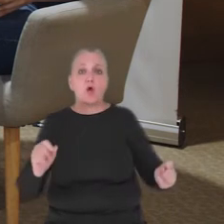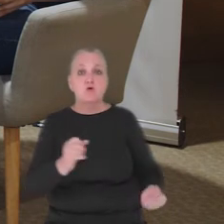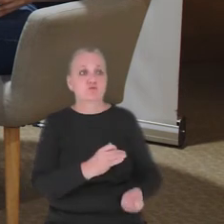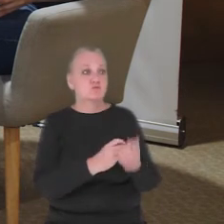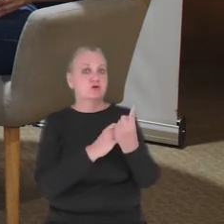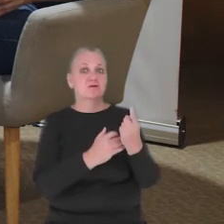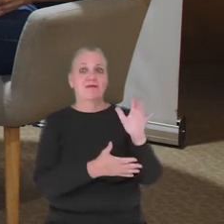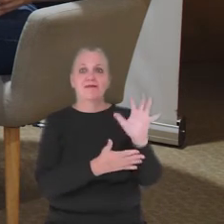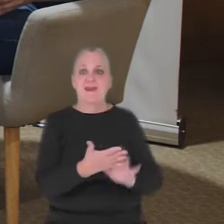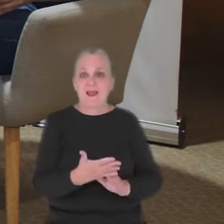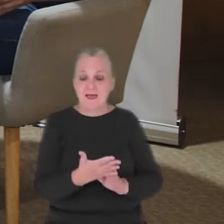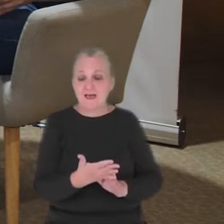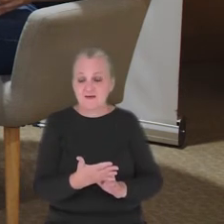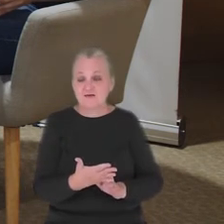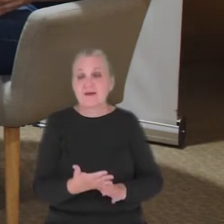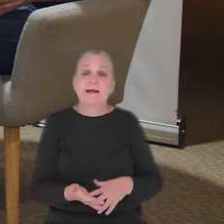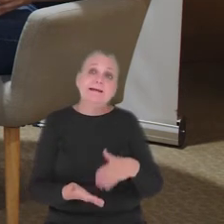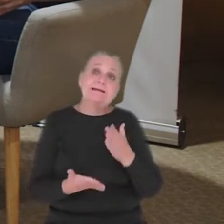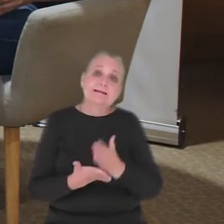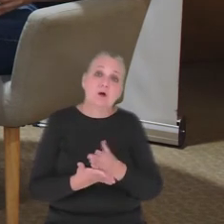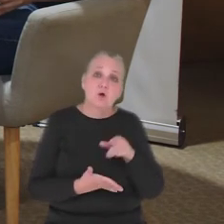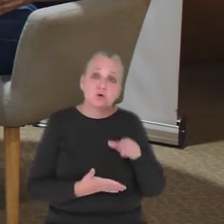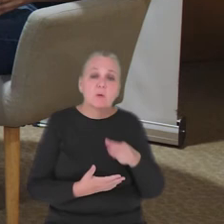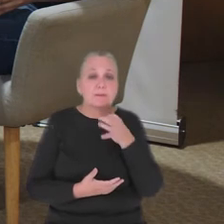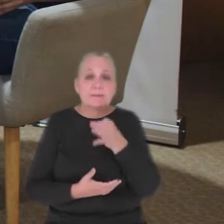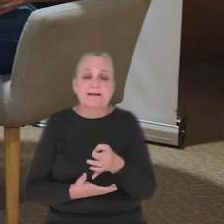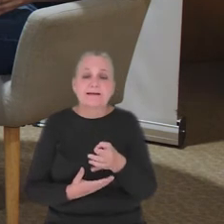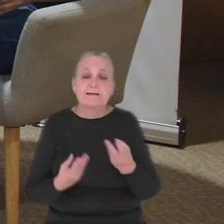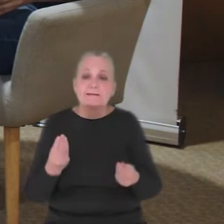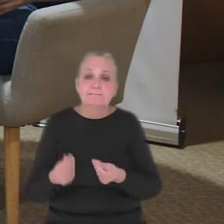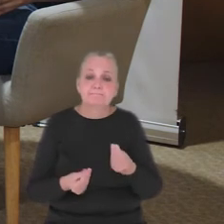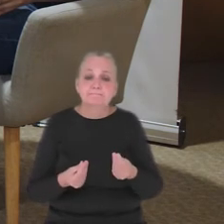treść, tylko wtedy pytanie, czy